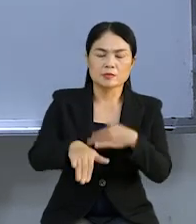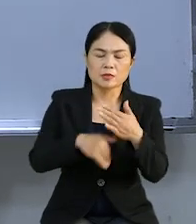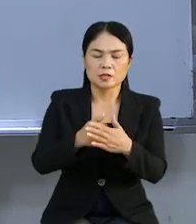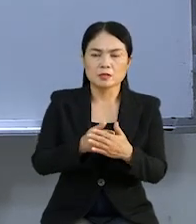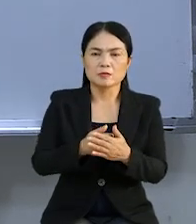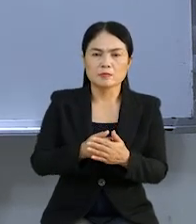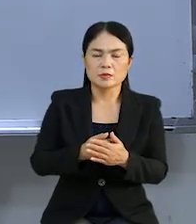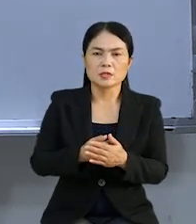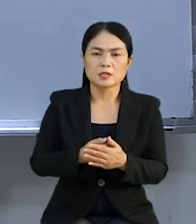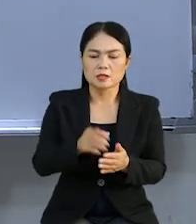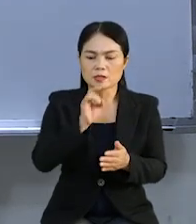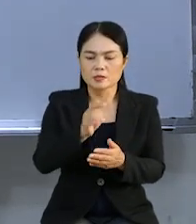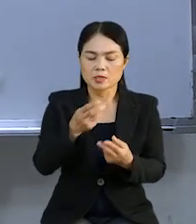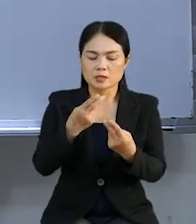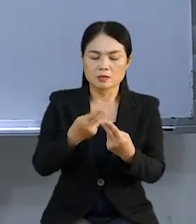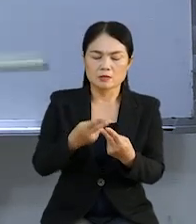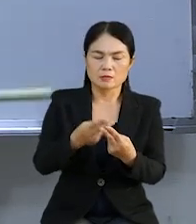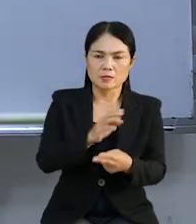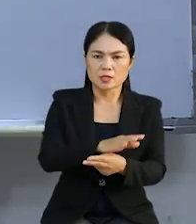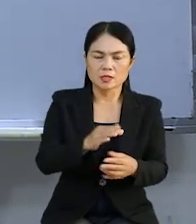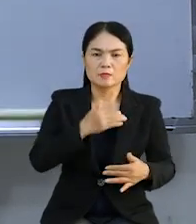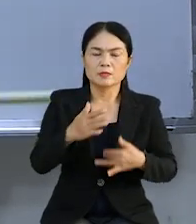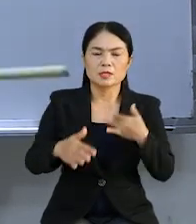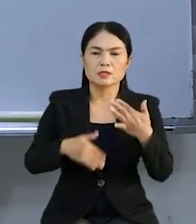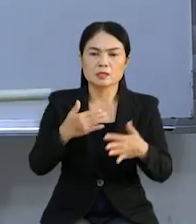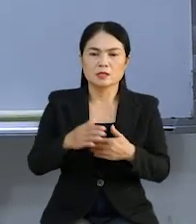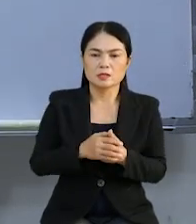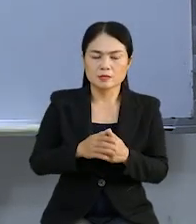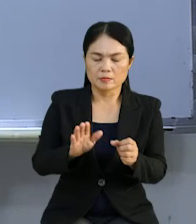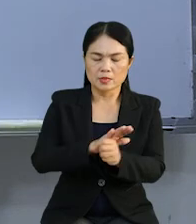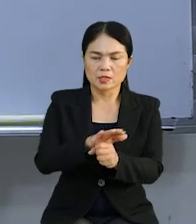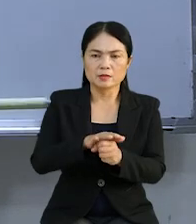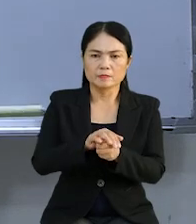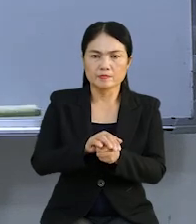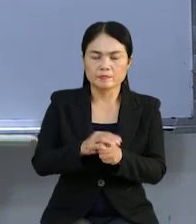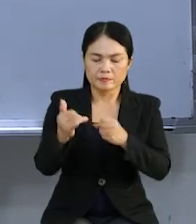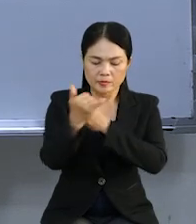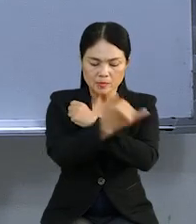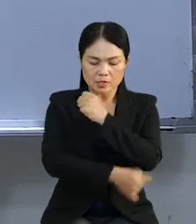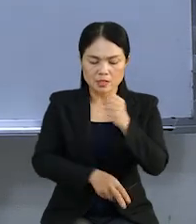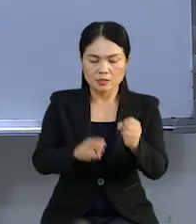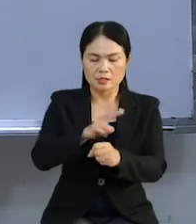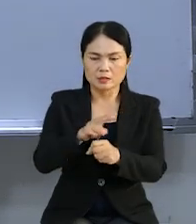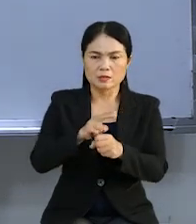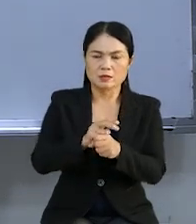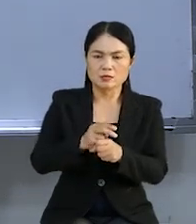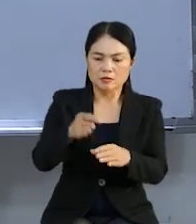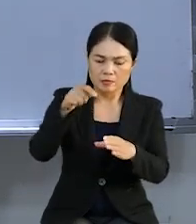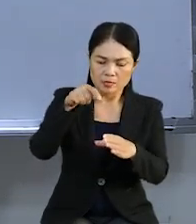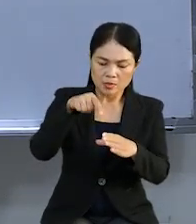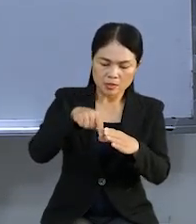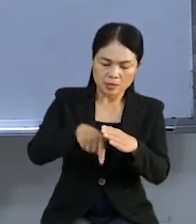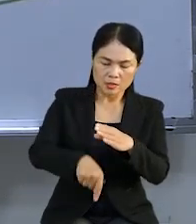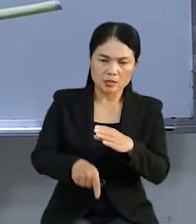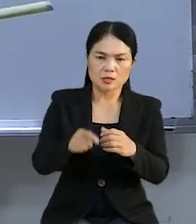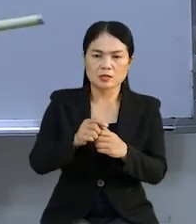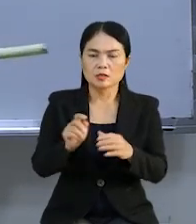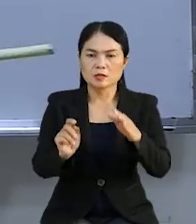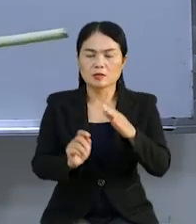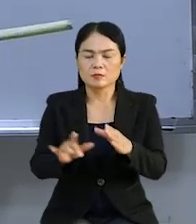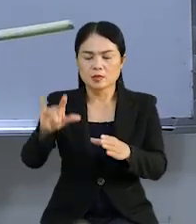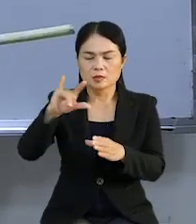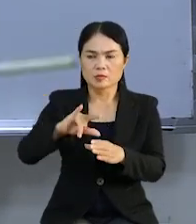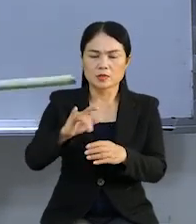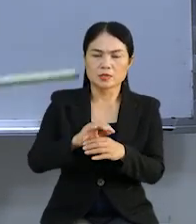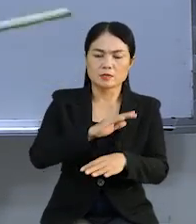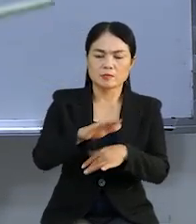ทักก้นประกอบจีเมียนจำหลายคือก้นสบายจัดเป็นจัดนะนั่งประเทศจีดได้เมียนอันดงเปล่งการ